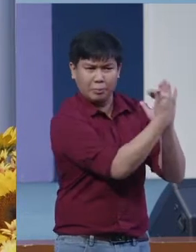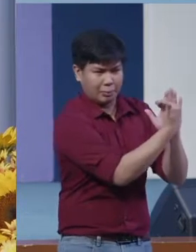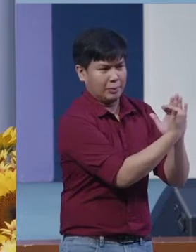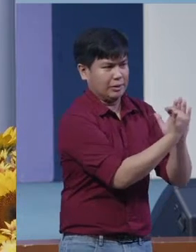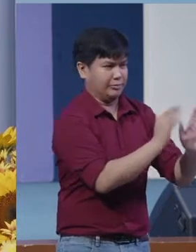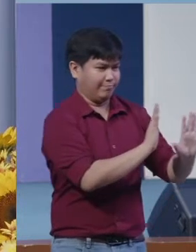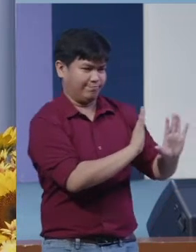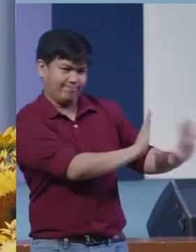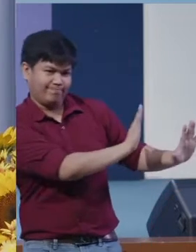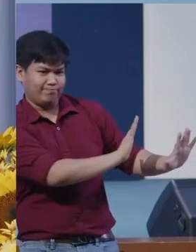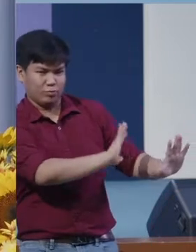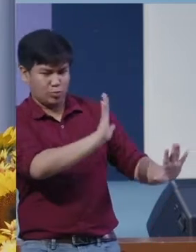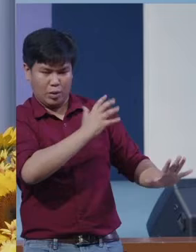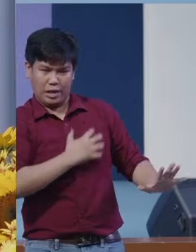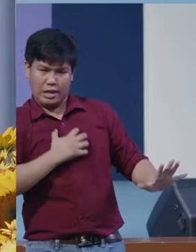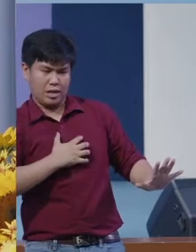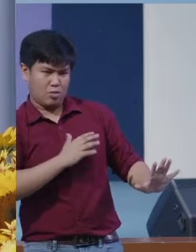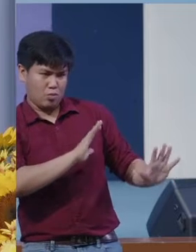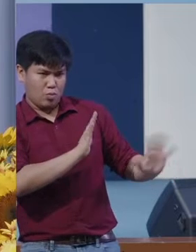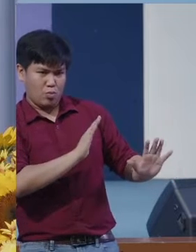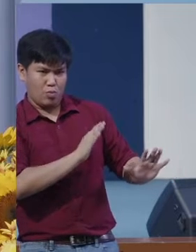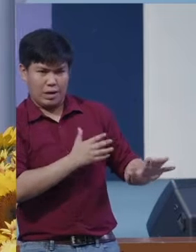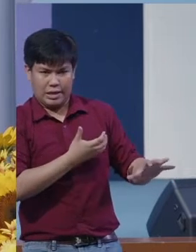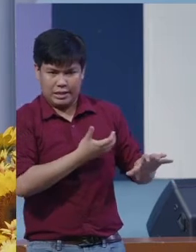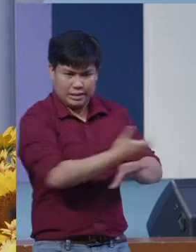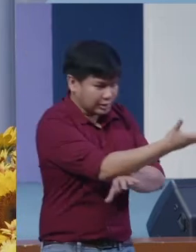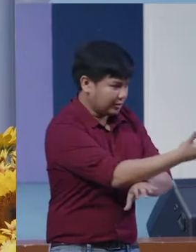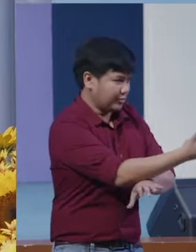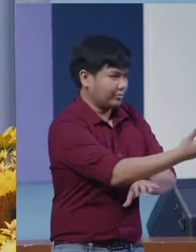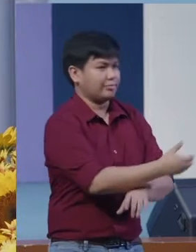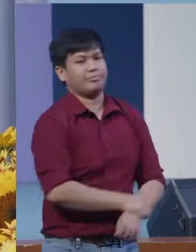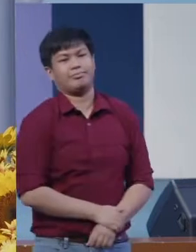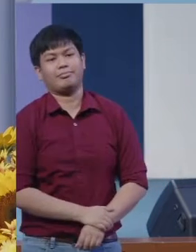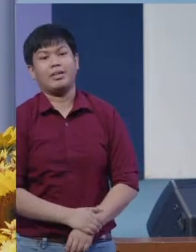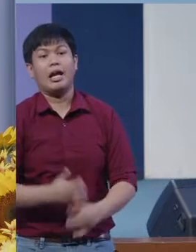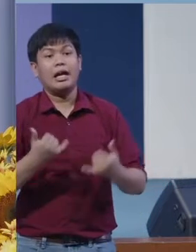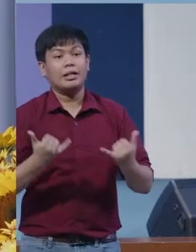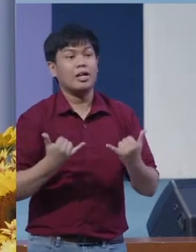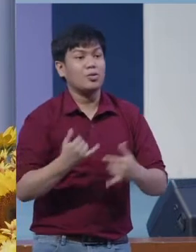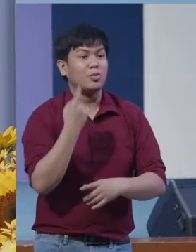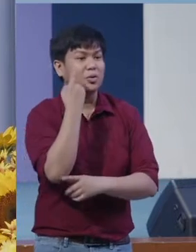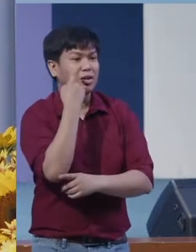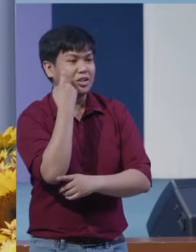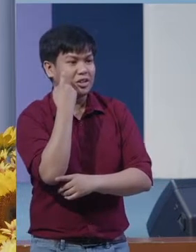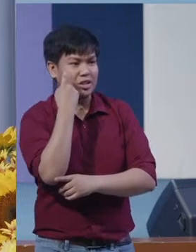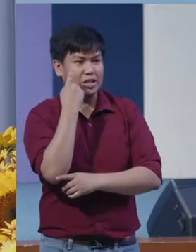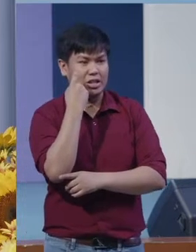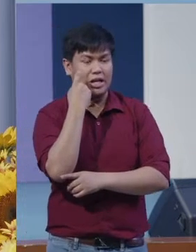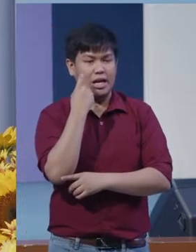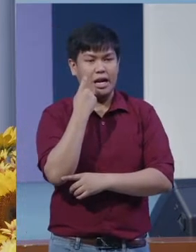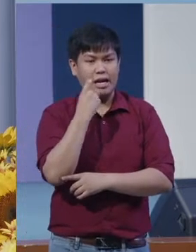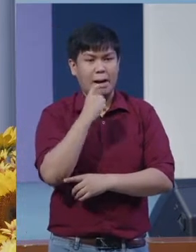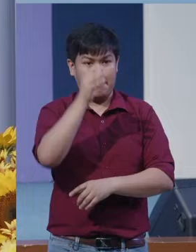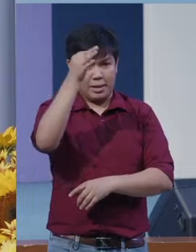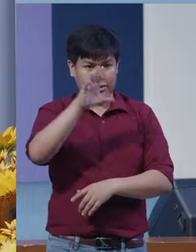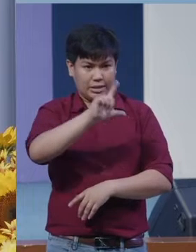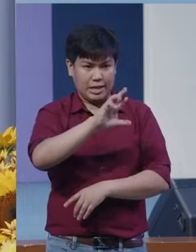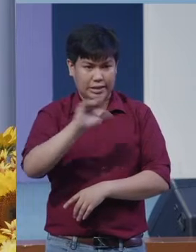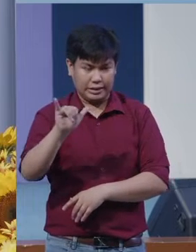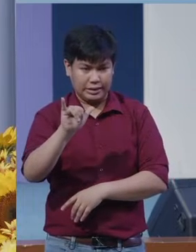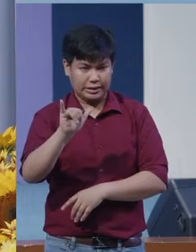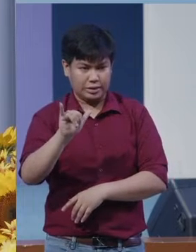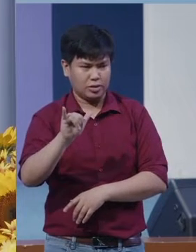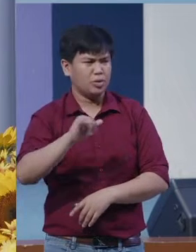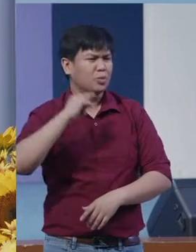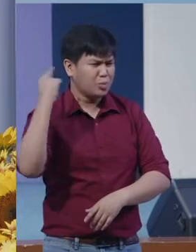Kaninang umaga, ang wika ni Pastor Larry sa kanyang introduction ay yung madalas nating